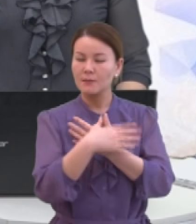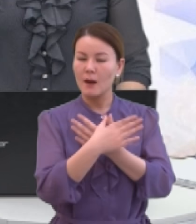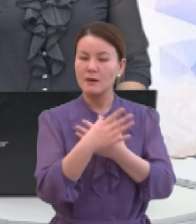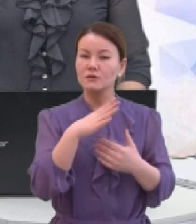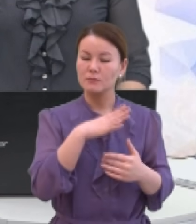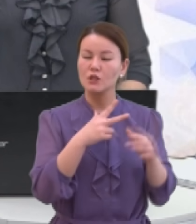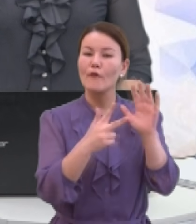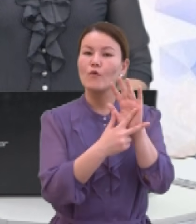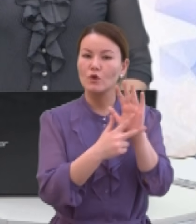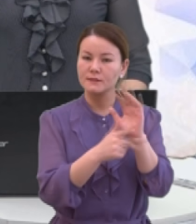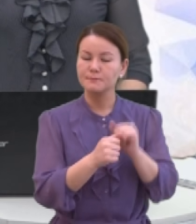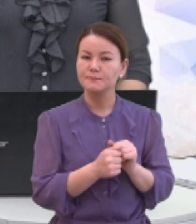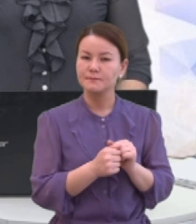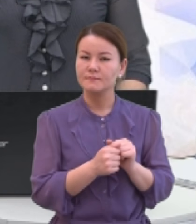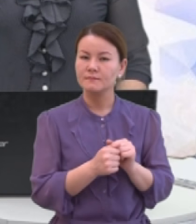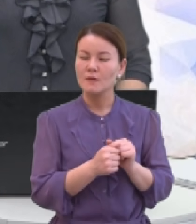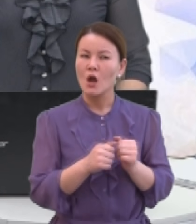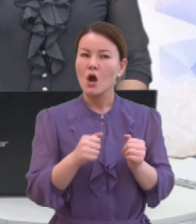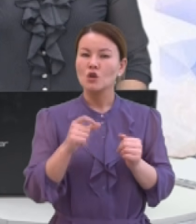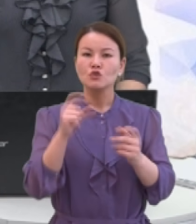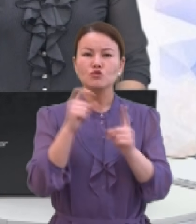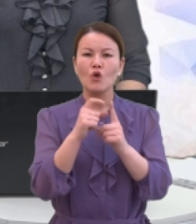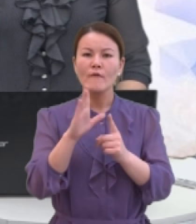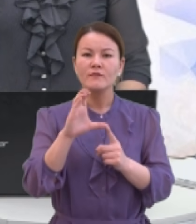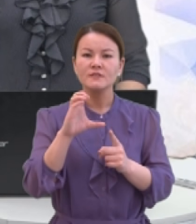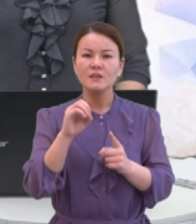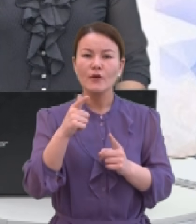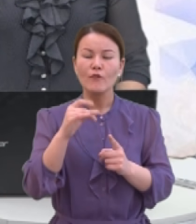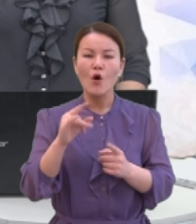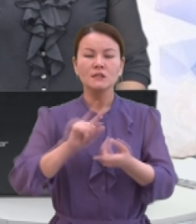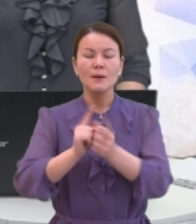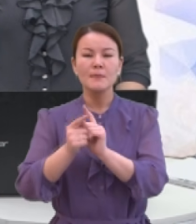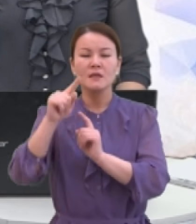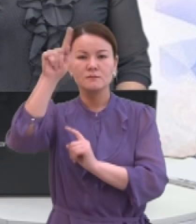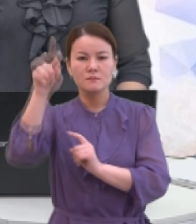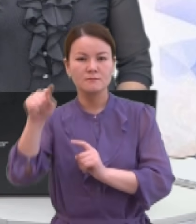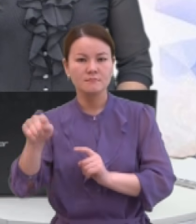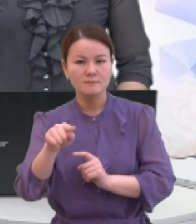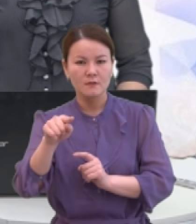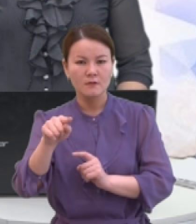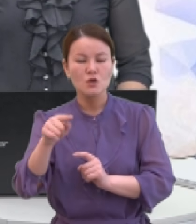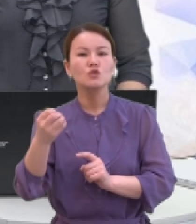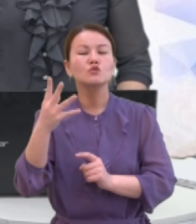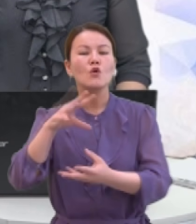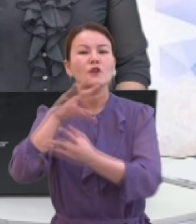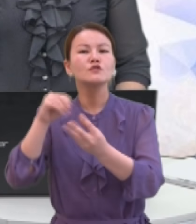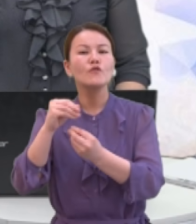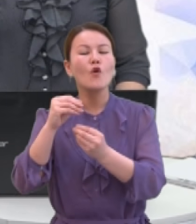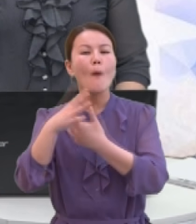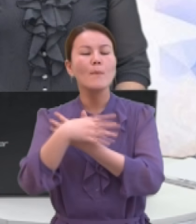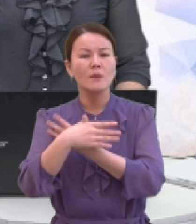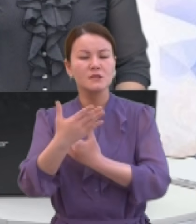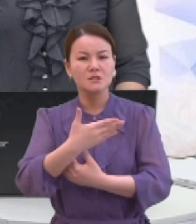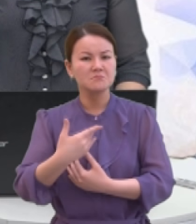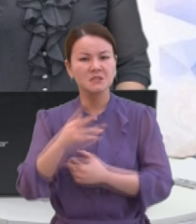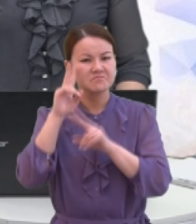8 слова всего заменим фигурной скобкой сколько всего бабочек мы с вами